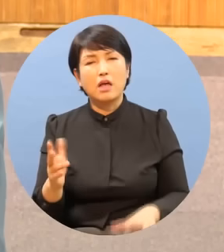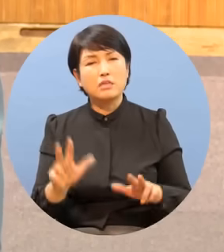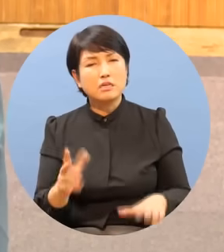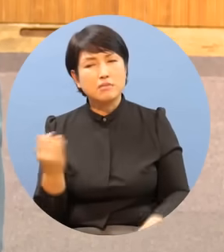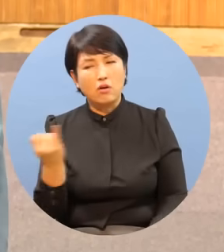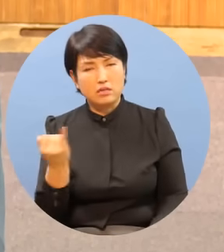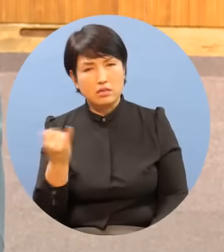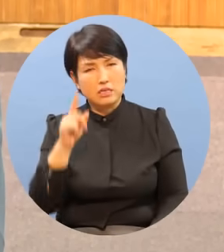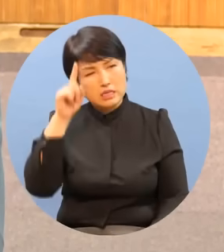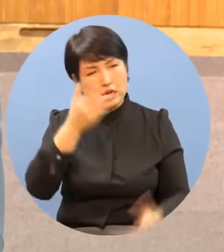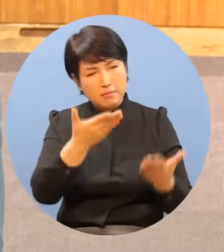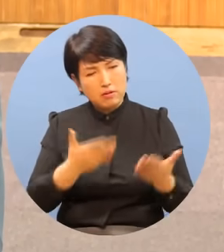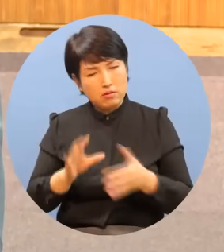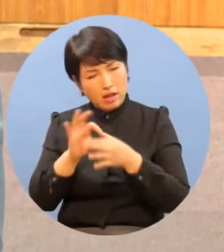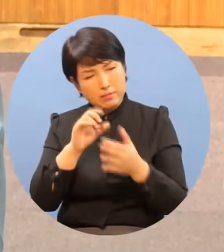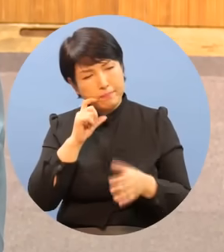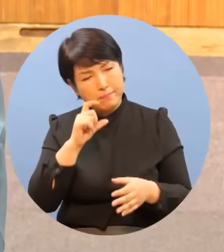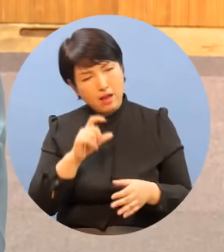생각이 없다 이 말이에요.